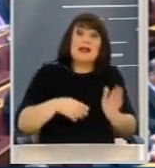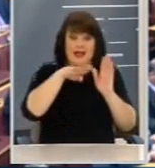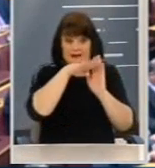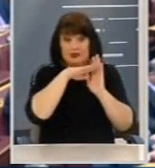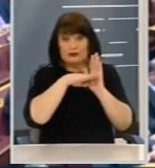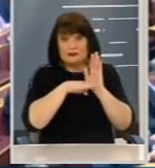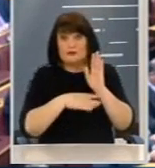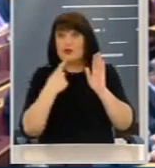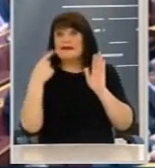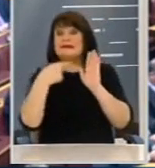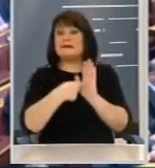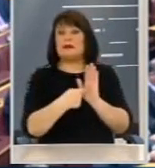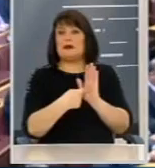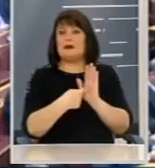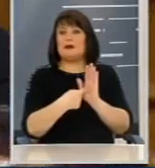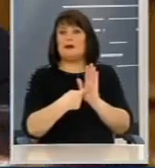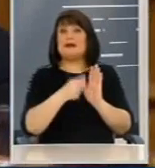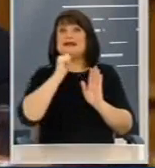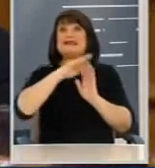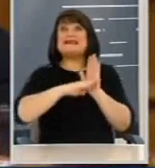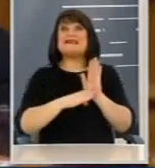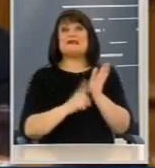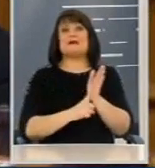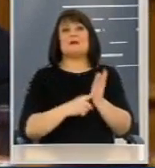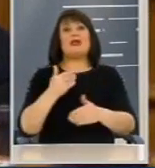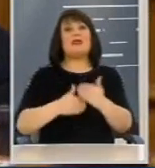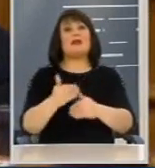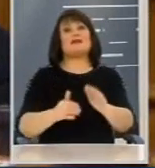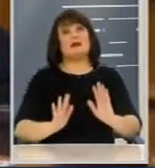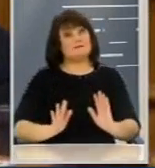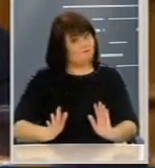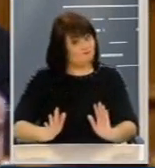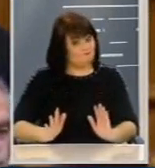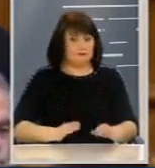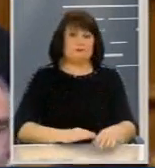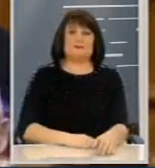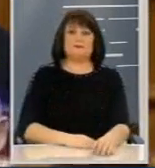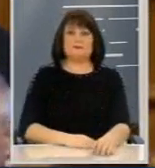οι προβλεπόμενες από το Σύνταγμα και από τους νόμους διαδικασίες.